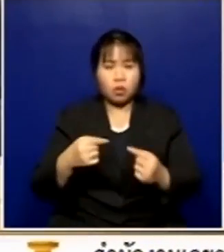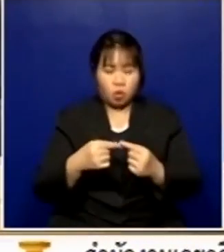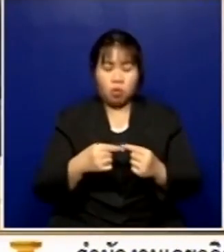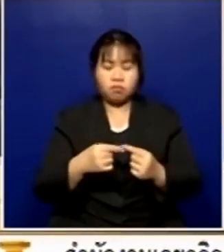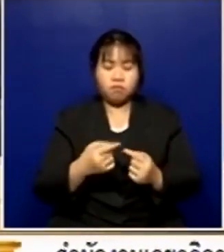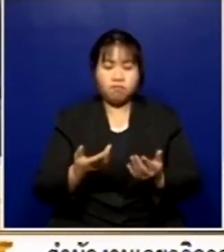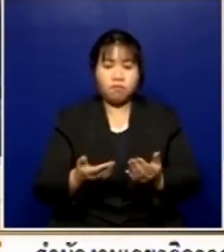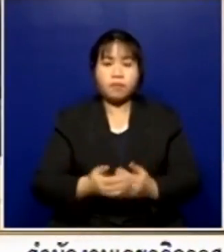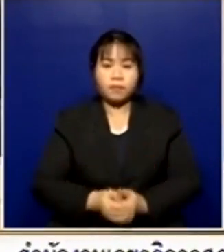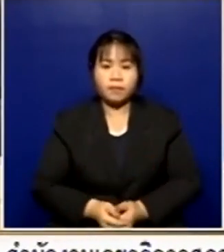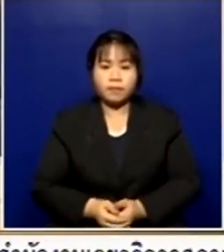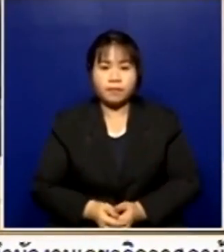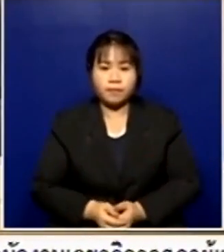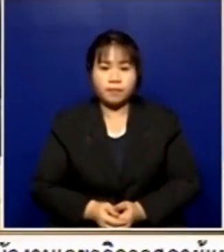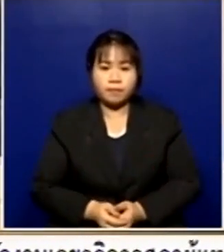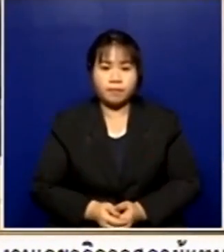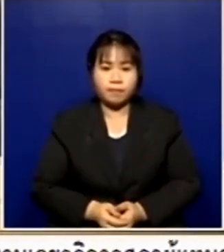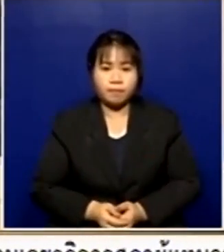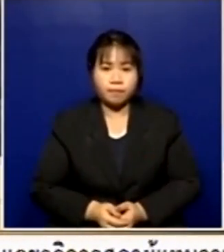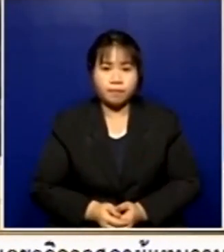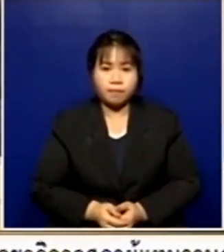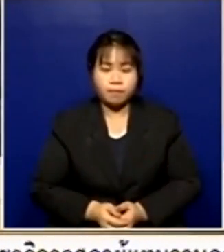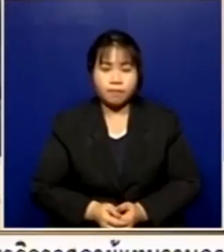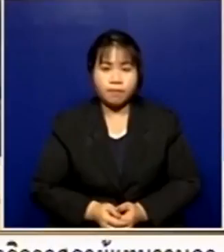เหล่านี้อยู่ด้วยเช่นเดียวกันครับอ่ะ